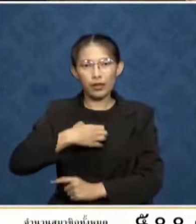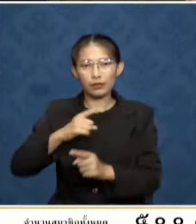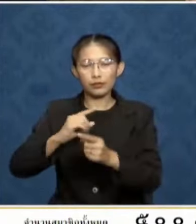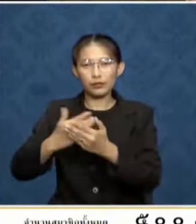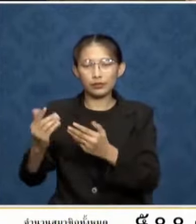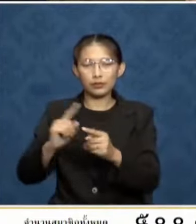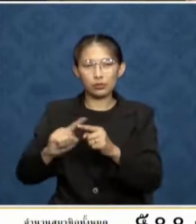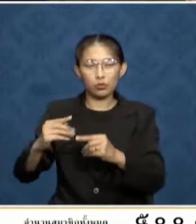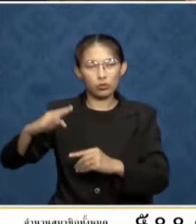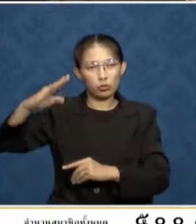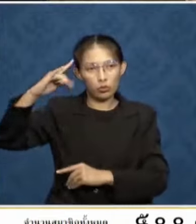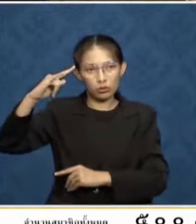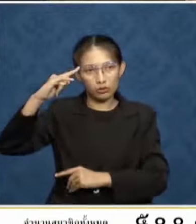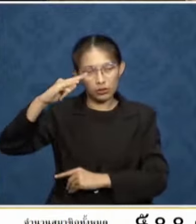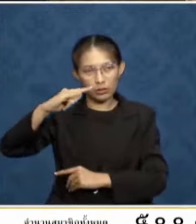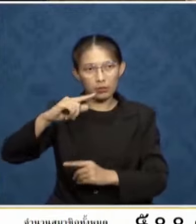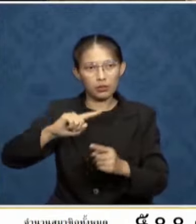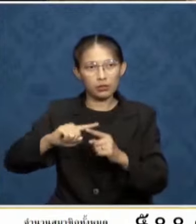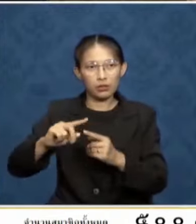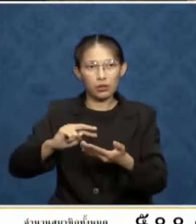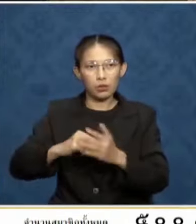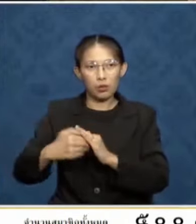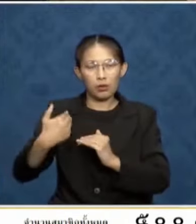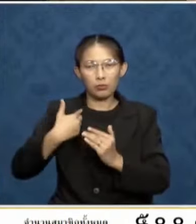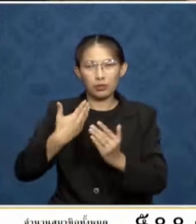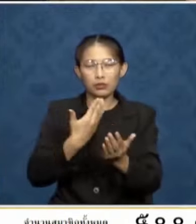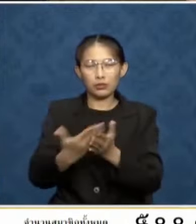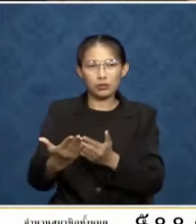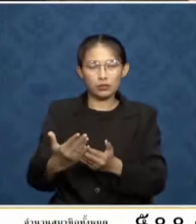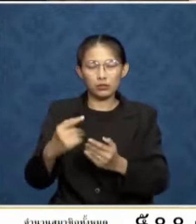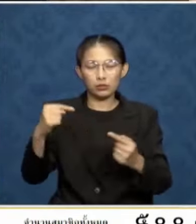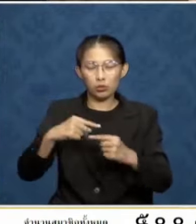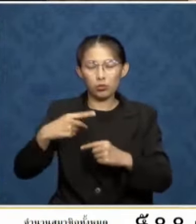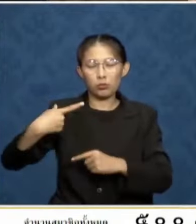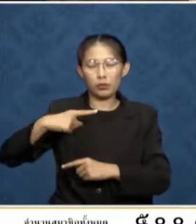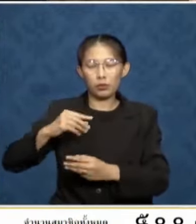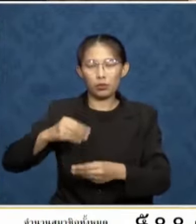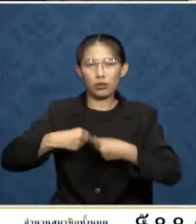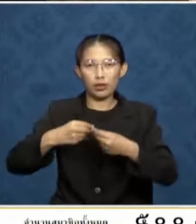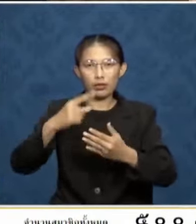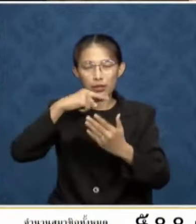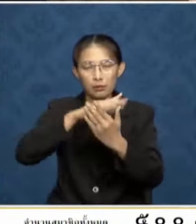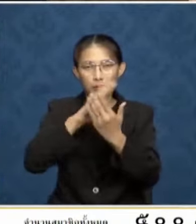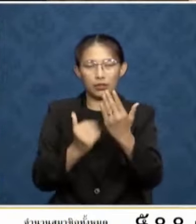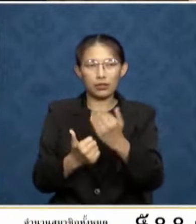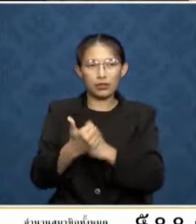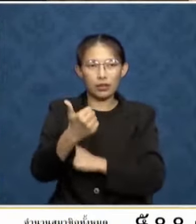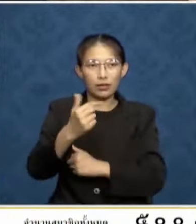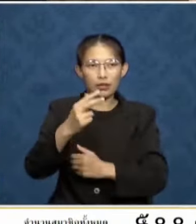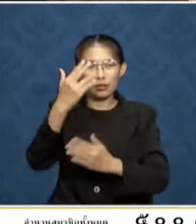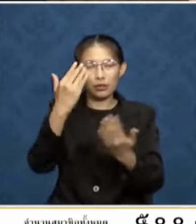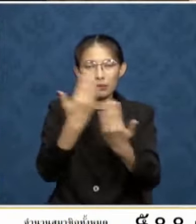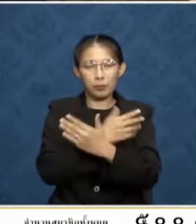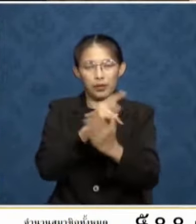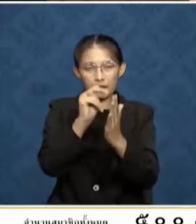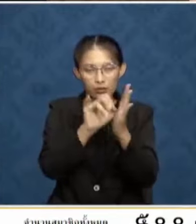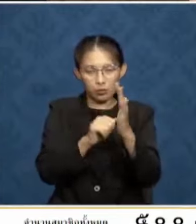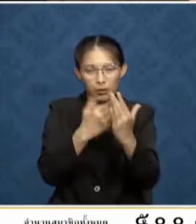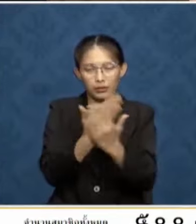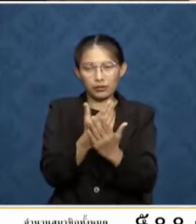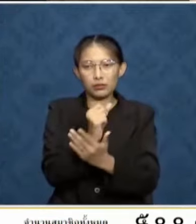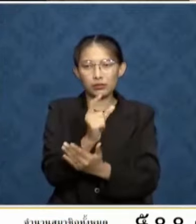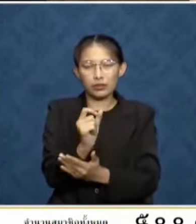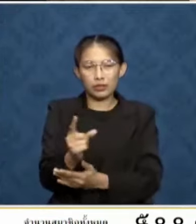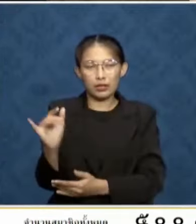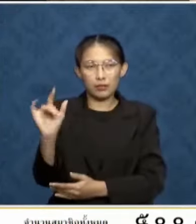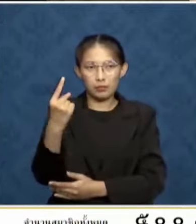คจภหรอกคก Ngop ซ้อซ่มหารมาสางเปผประยชนทเศรฐกิให้กประเทศได้เพีงแต่แ่ว่เราปับนโยบายการบริหารและกใช้ใจ Ngopระมา